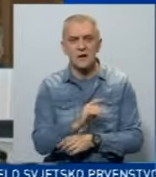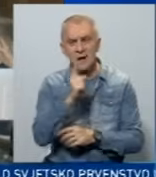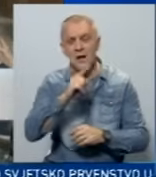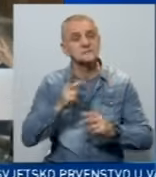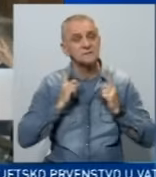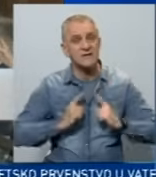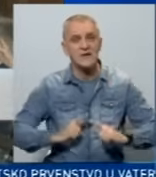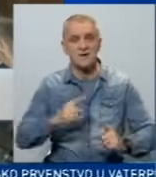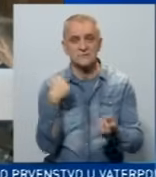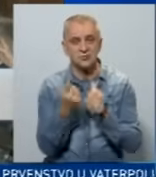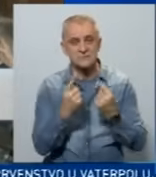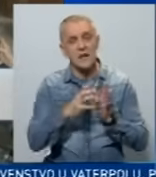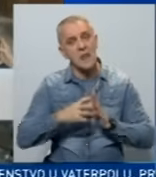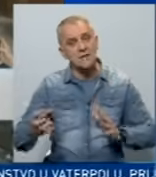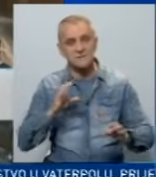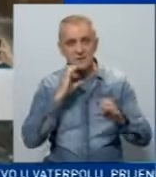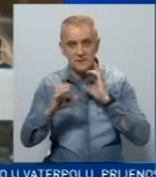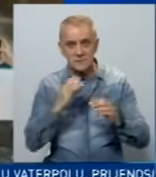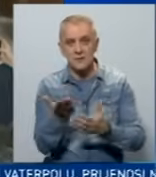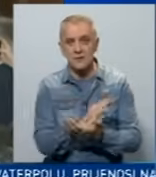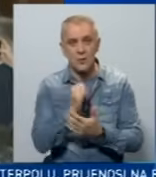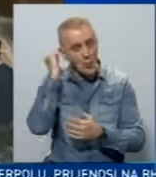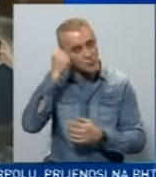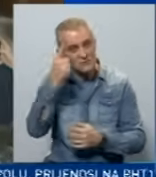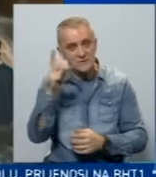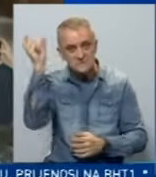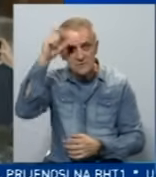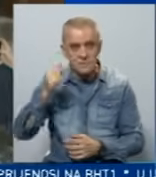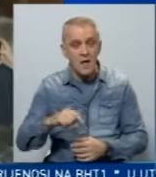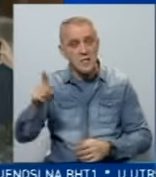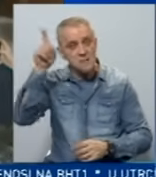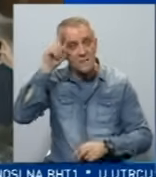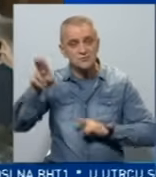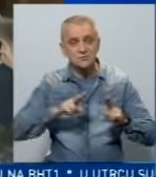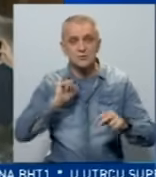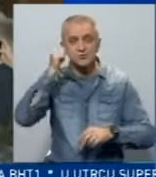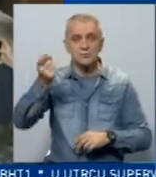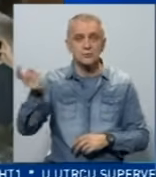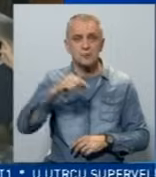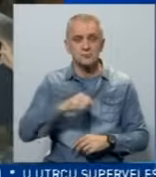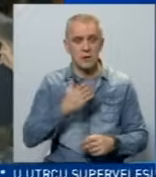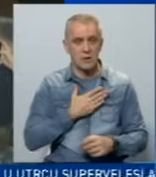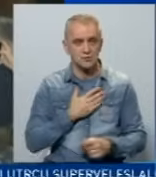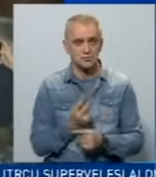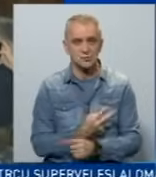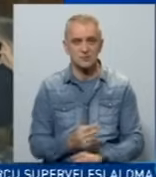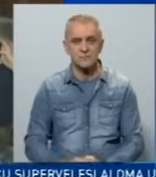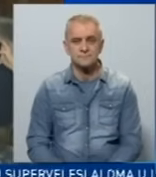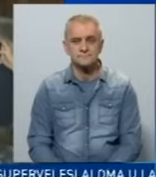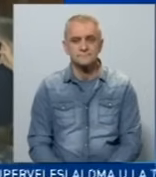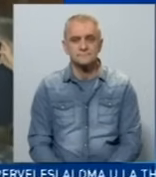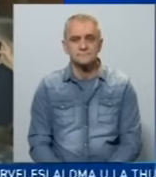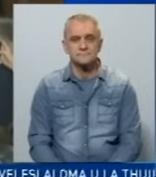predstavnika deeskalacija situacije i nastavak dijaloga Kosova i Srbije. Njemački ministar sutra stiže u posjetu našoj zemlji.